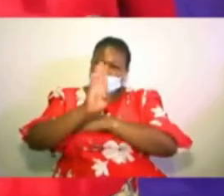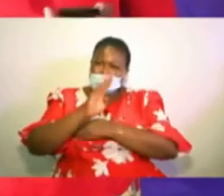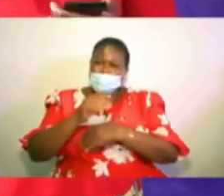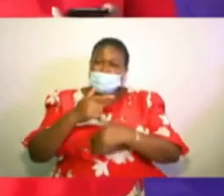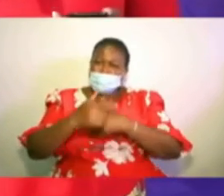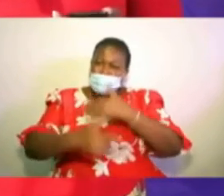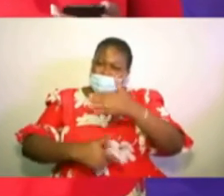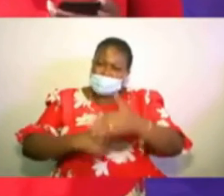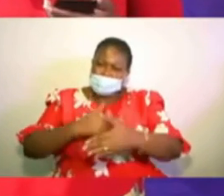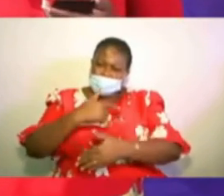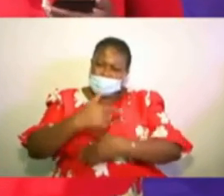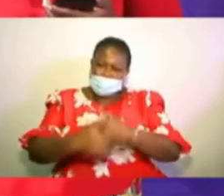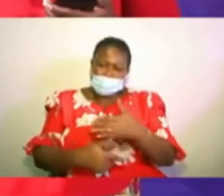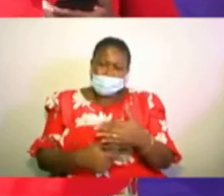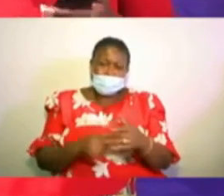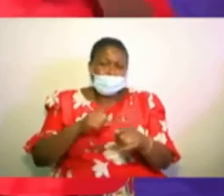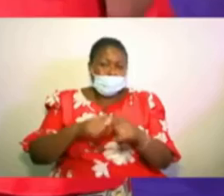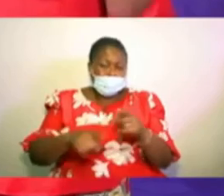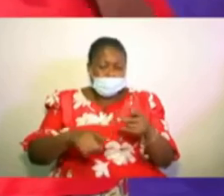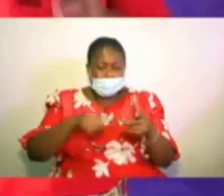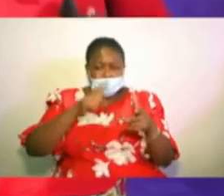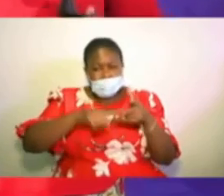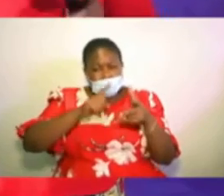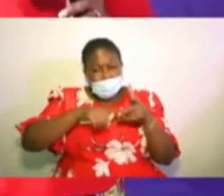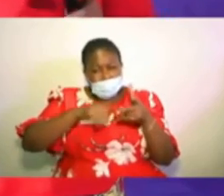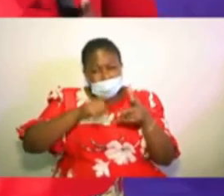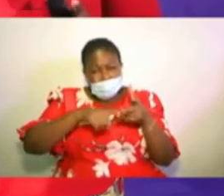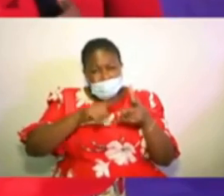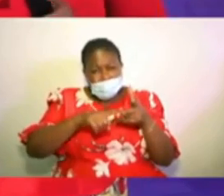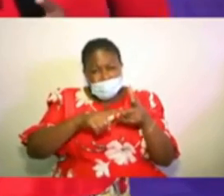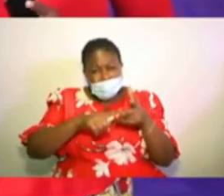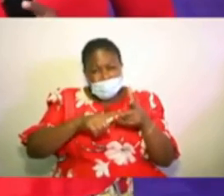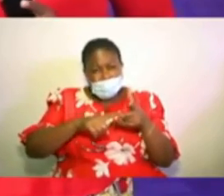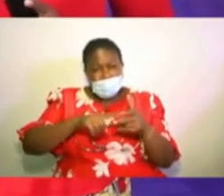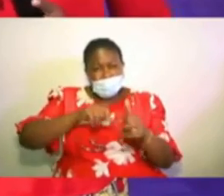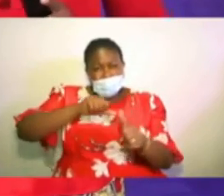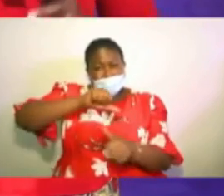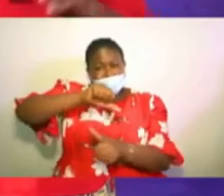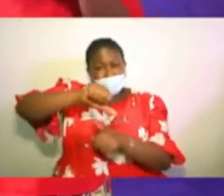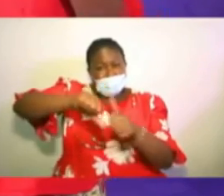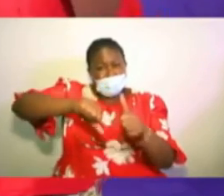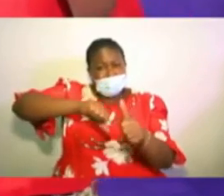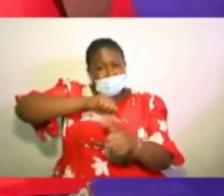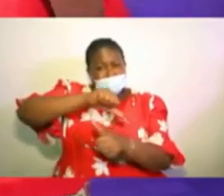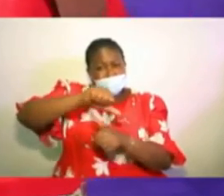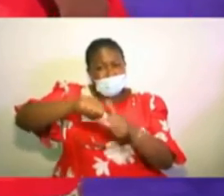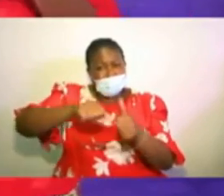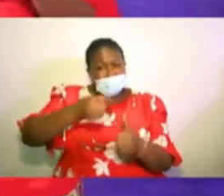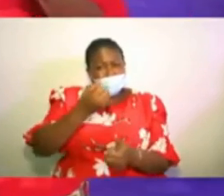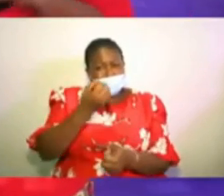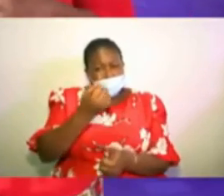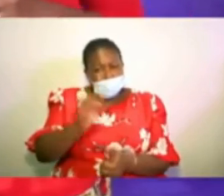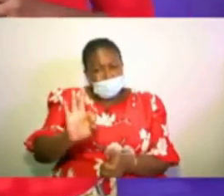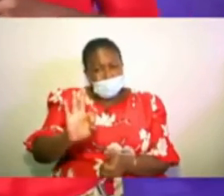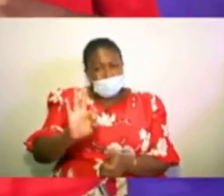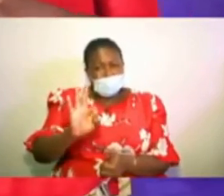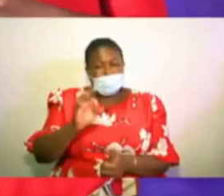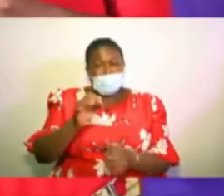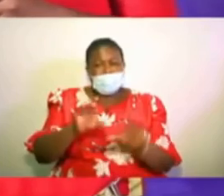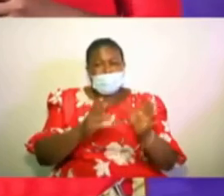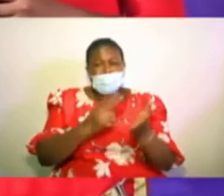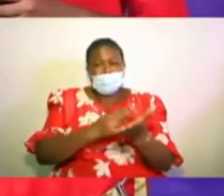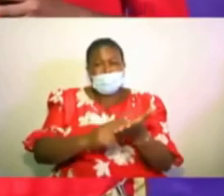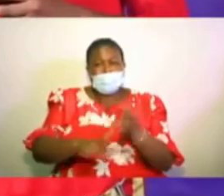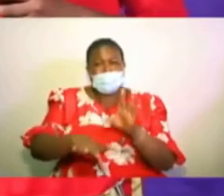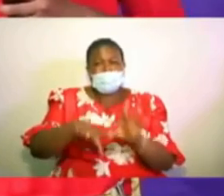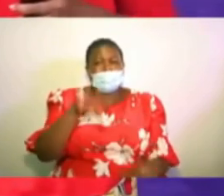profiter. But the third one, mais le troisième, the fellowship of the Holy Spirit. La communion du Saint-Esprit. It tells